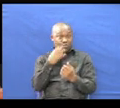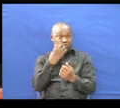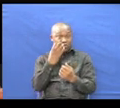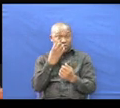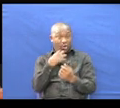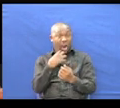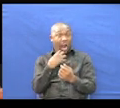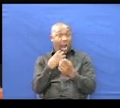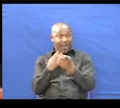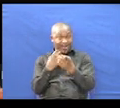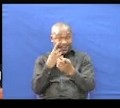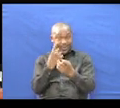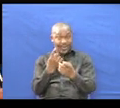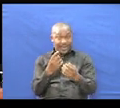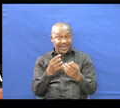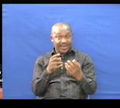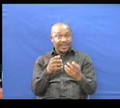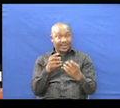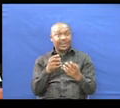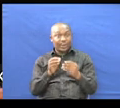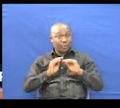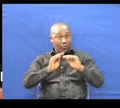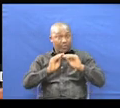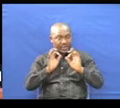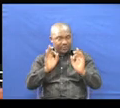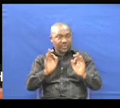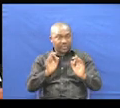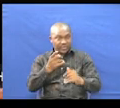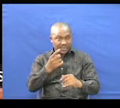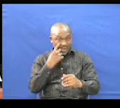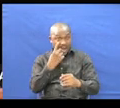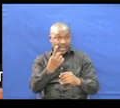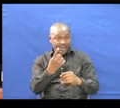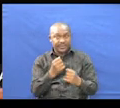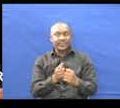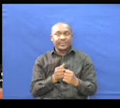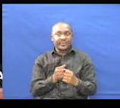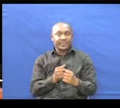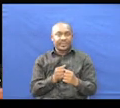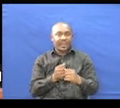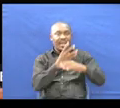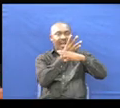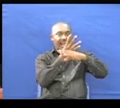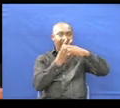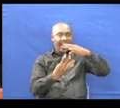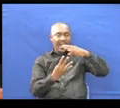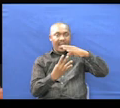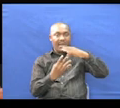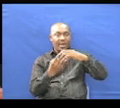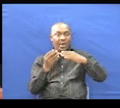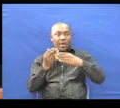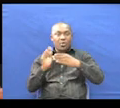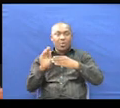Wewe ulifikiri nimeta na nini chungwa? Ili chungwa nimeta nikufundishe sasa vizuri, angalia hesabu yetu. Nne ya nne utoe